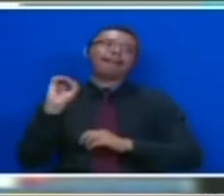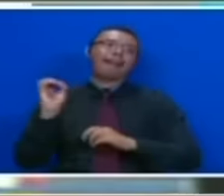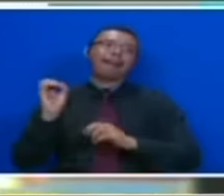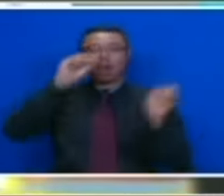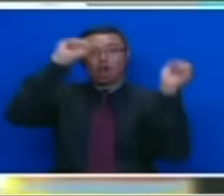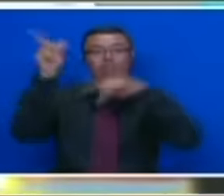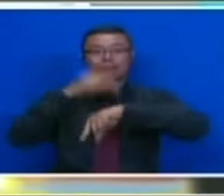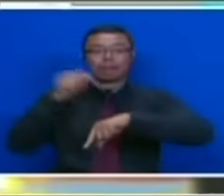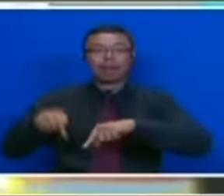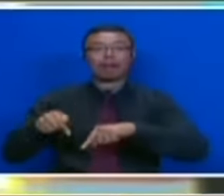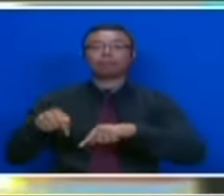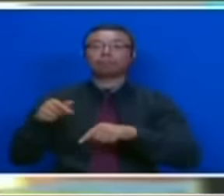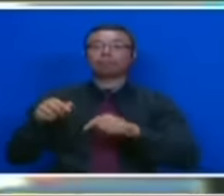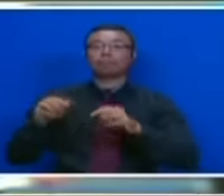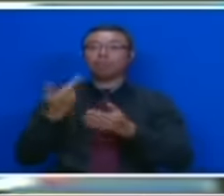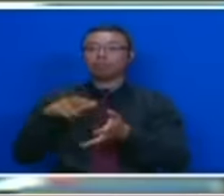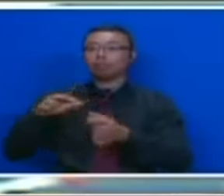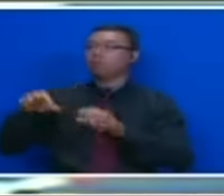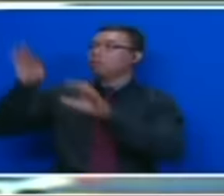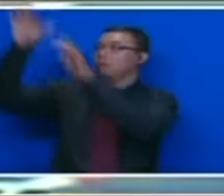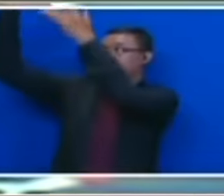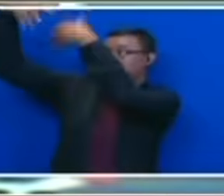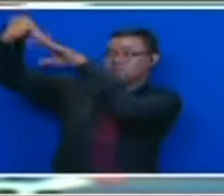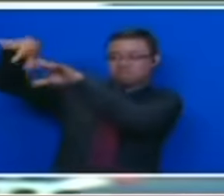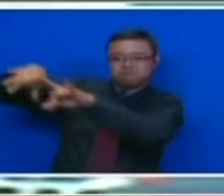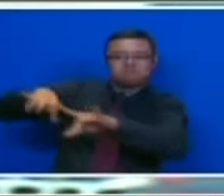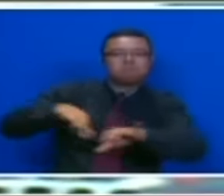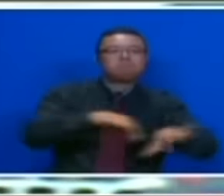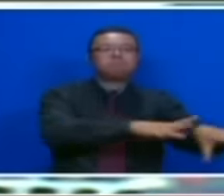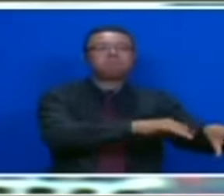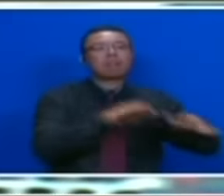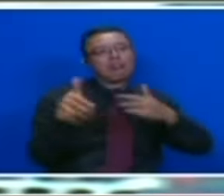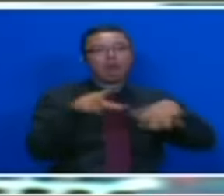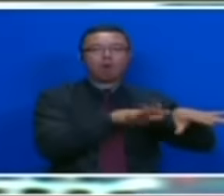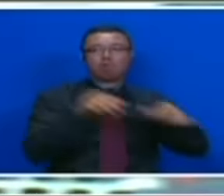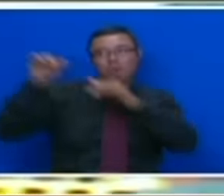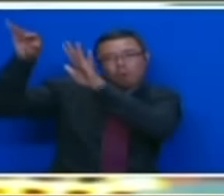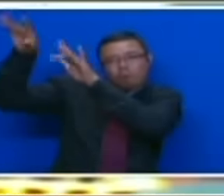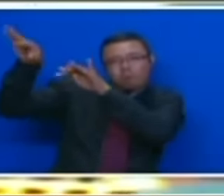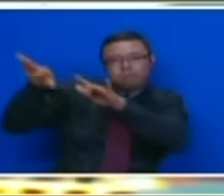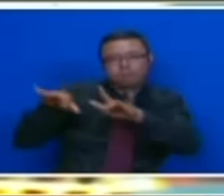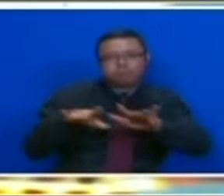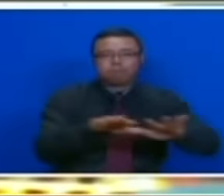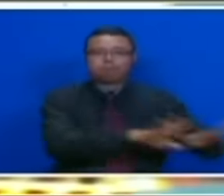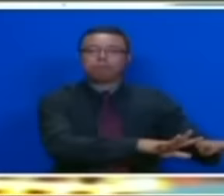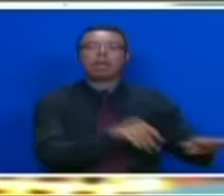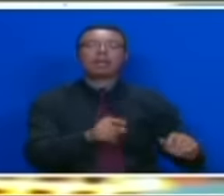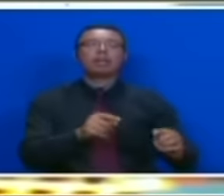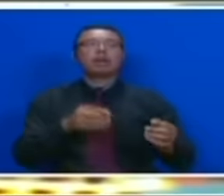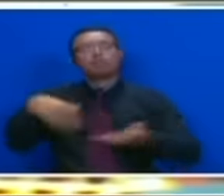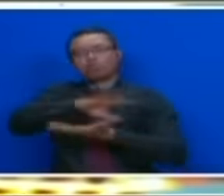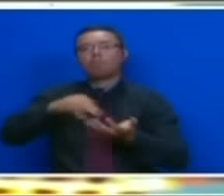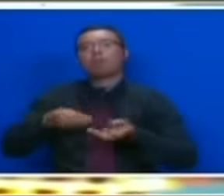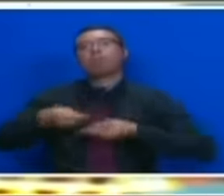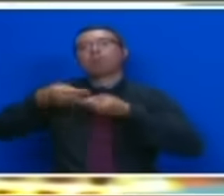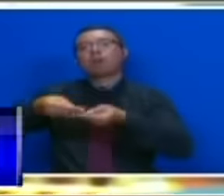yang dilakukan adalah horizontal drainage, dialirkan secara horizontal. Efeknya dikirimkan semua